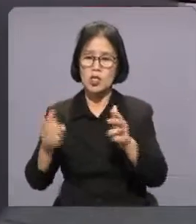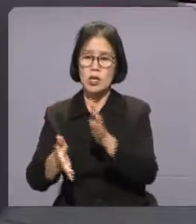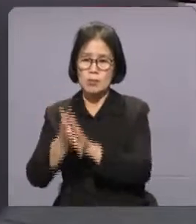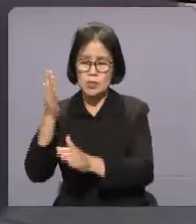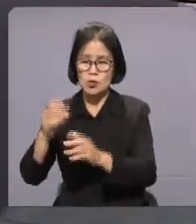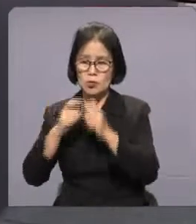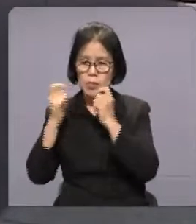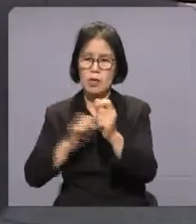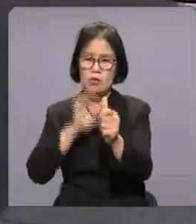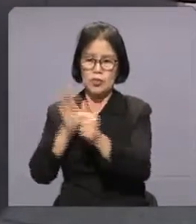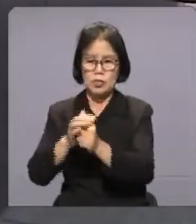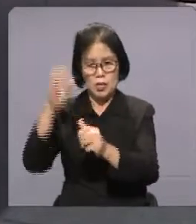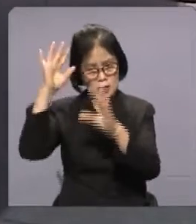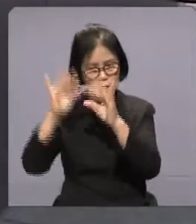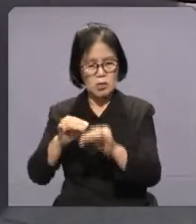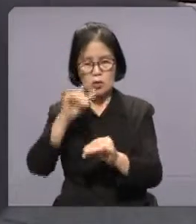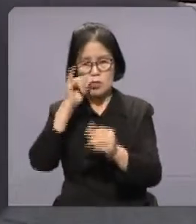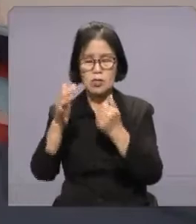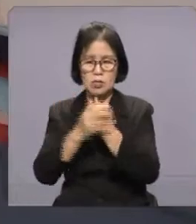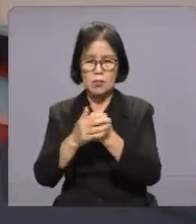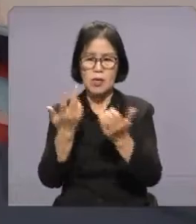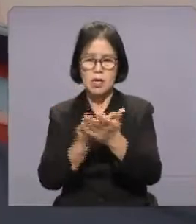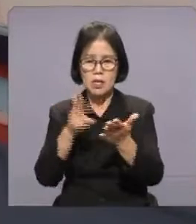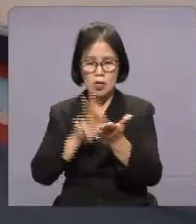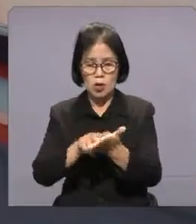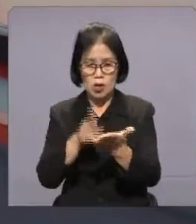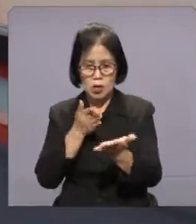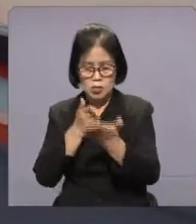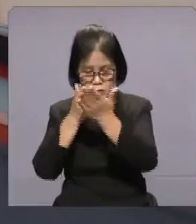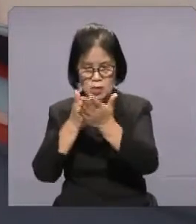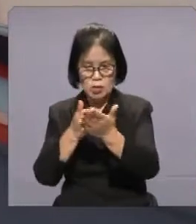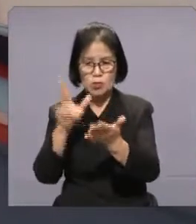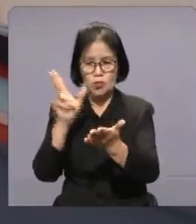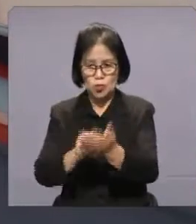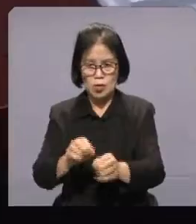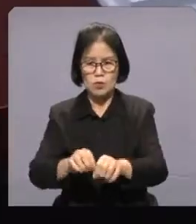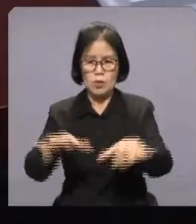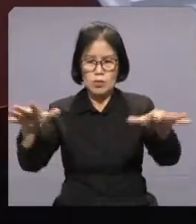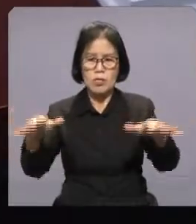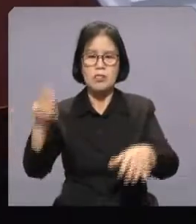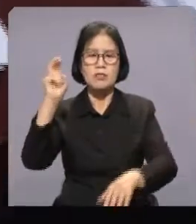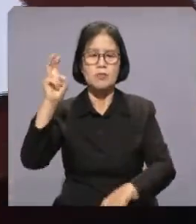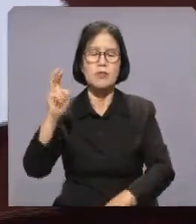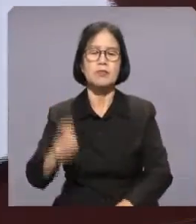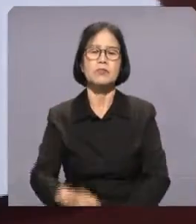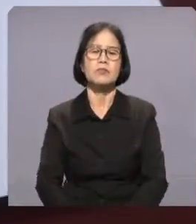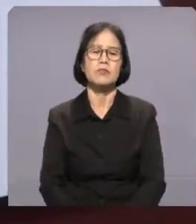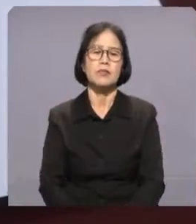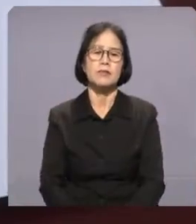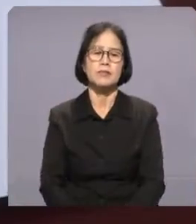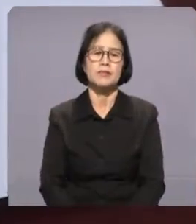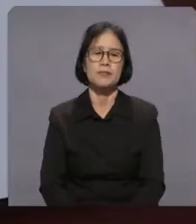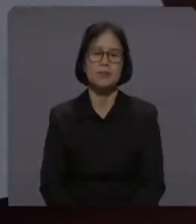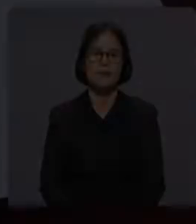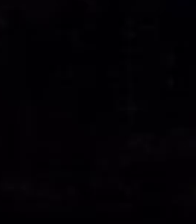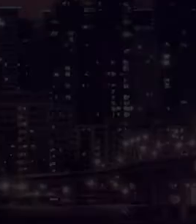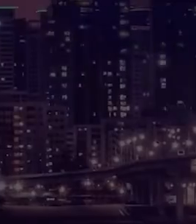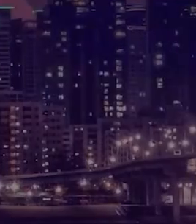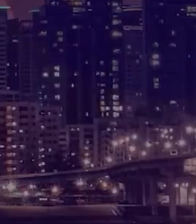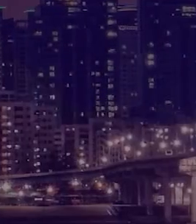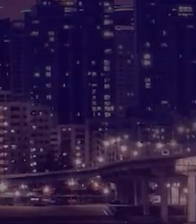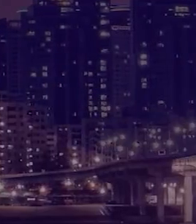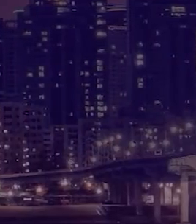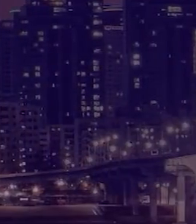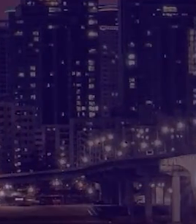민간위탁의 찬성하고 있어 개정안 상정을 시작으로 논란이 확대될 전망입니다 OBS 뉴스 권현입니다